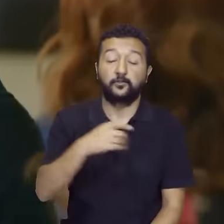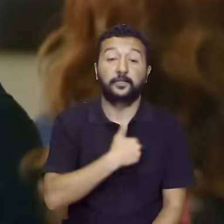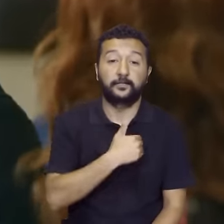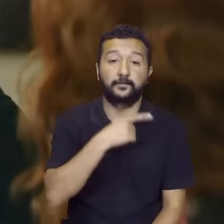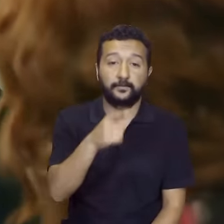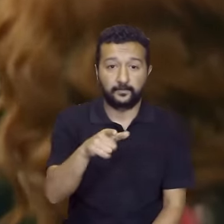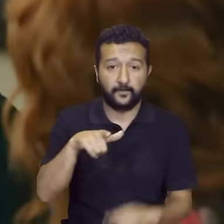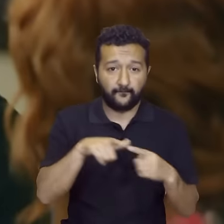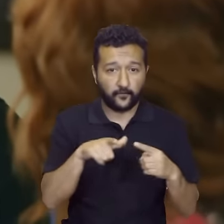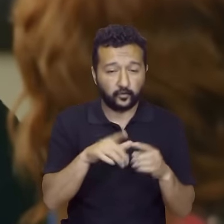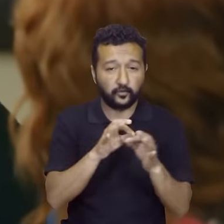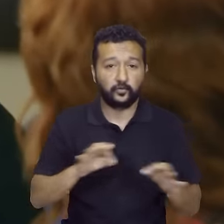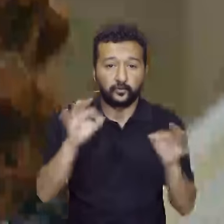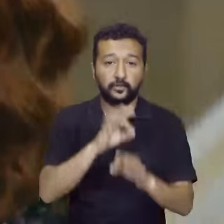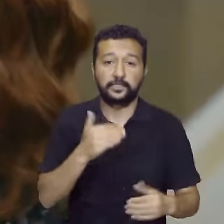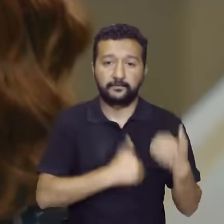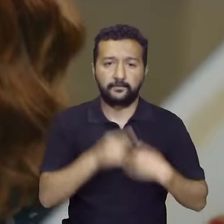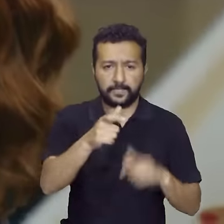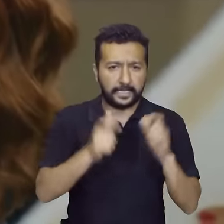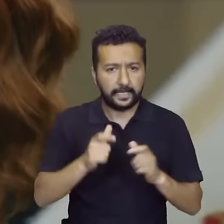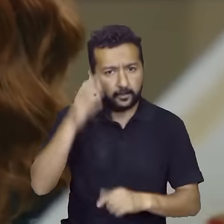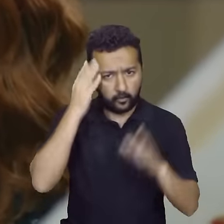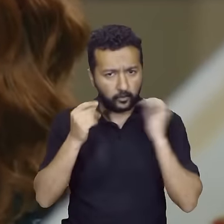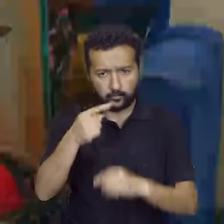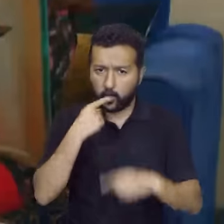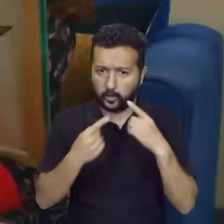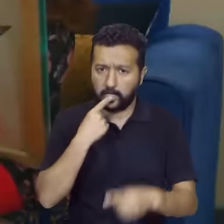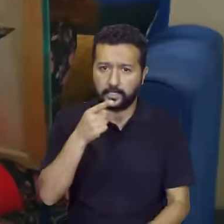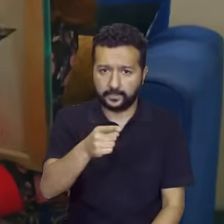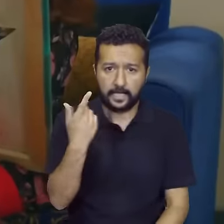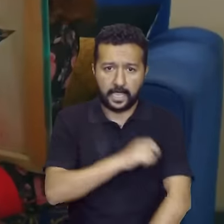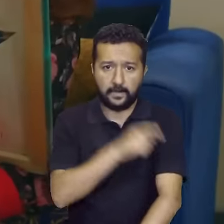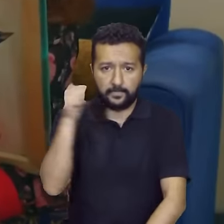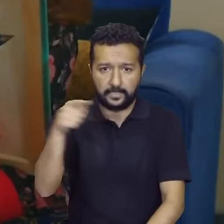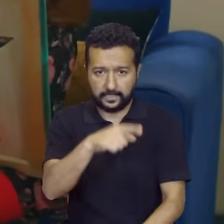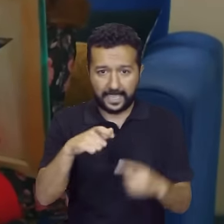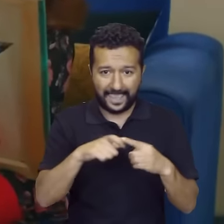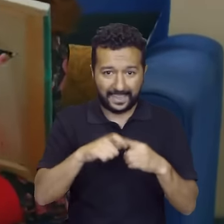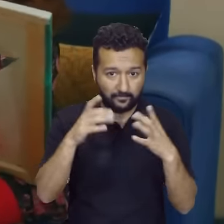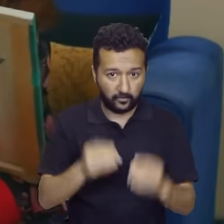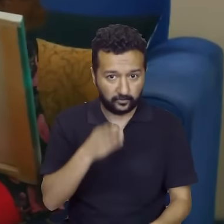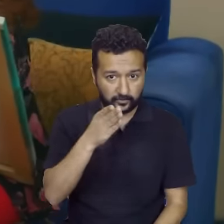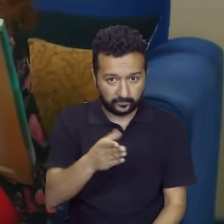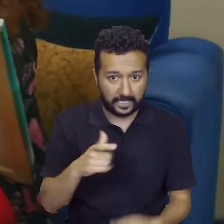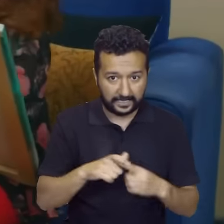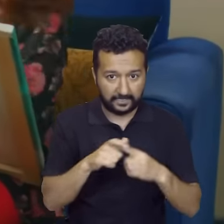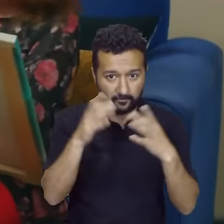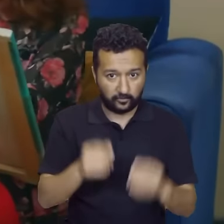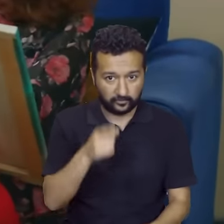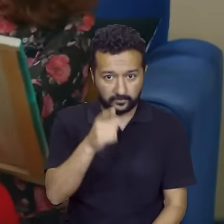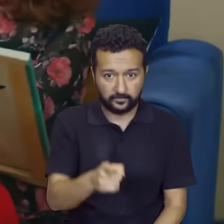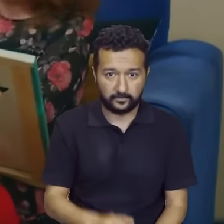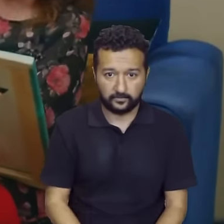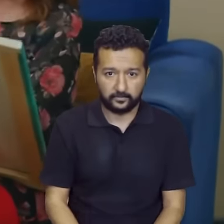böceğim. Ay fütursuz sevgilim. Ya sen nereden öğrendin bunları? Sen Almanya'da entel mi oldun yoksa entel mi oldun